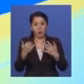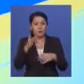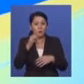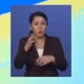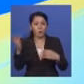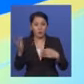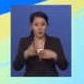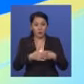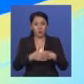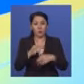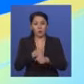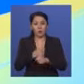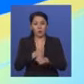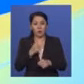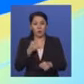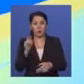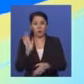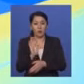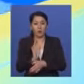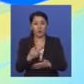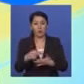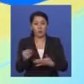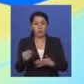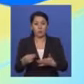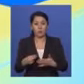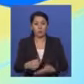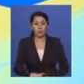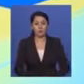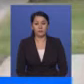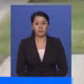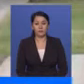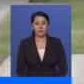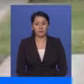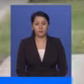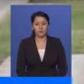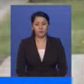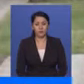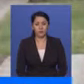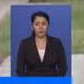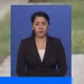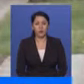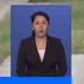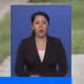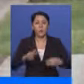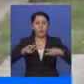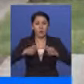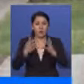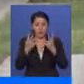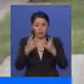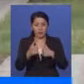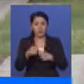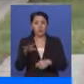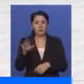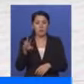демалыс күндеріне уақытша шектеу шараларын қатаңдату туралы қаулыға қол қойды. Жағдайды тұрақтандыру мақсатында жұма,